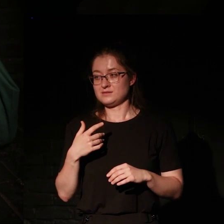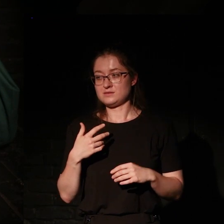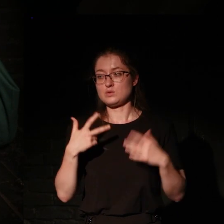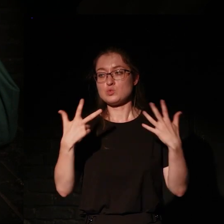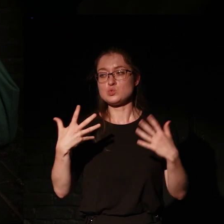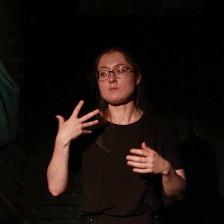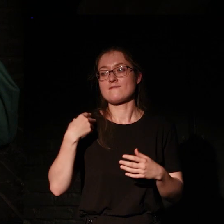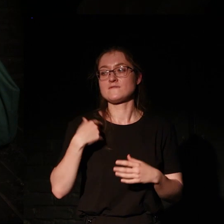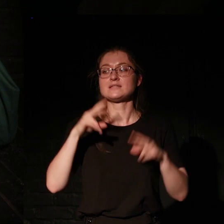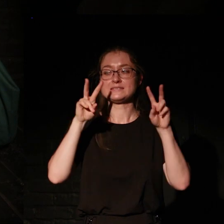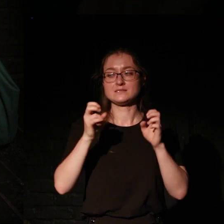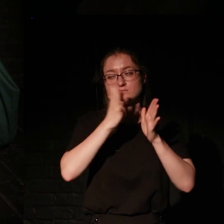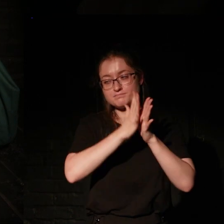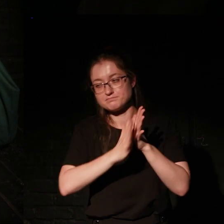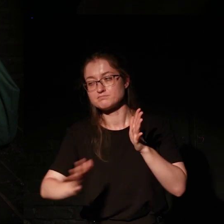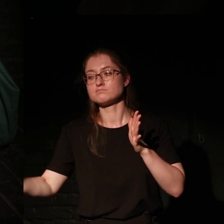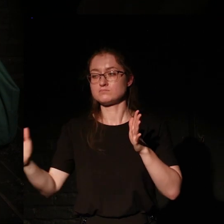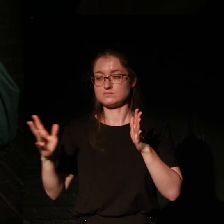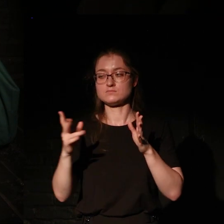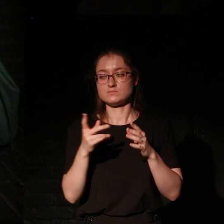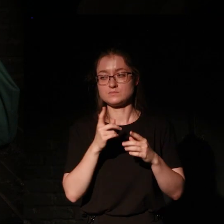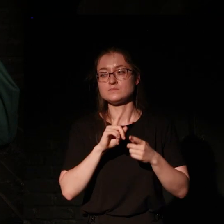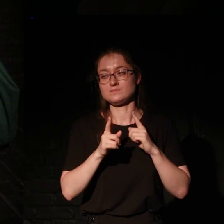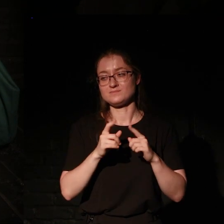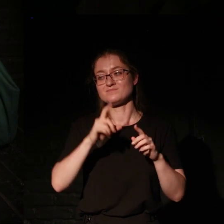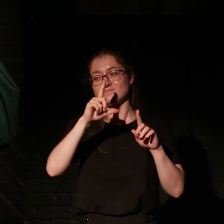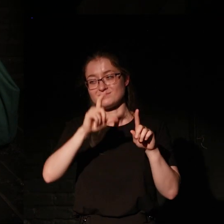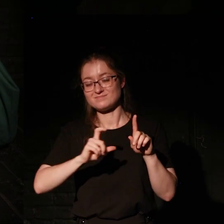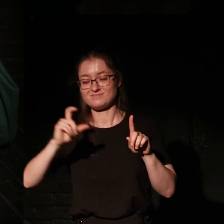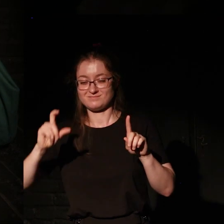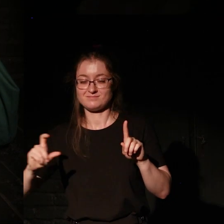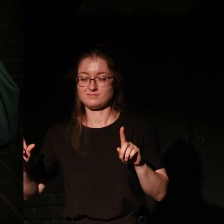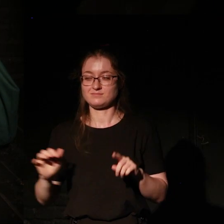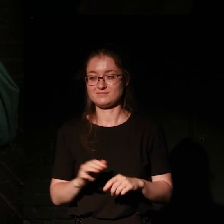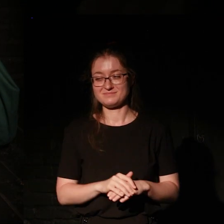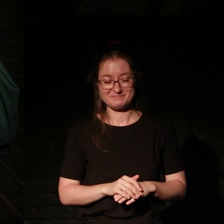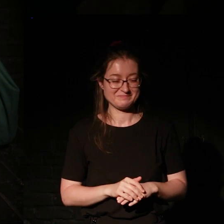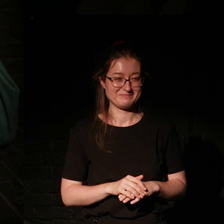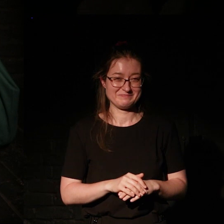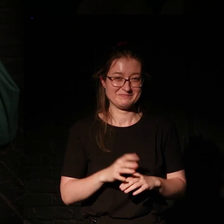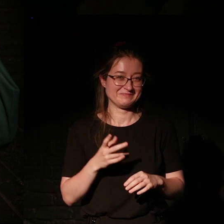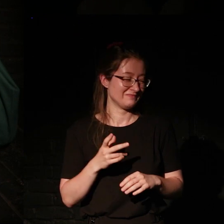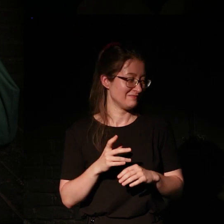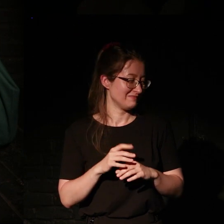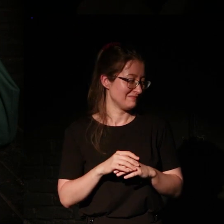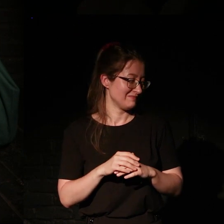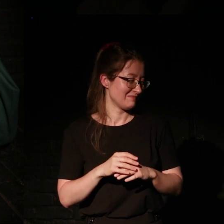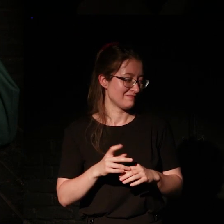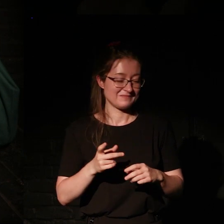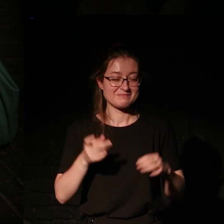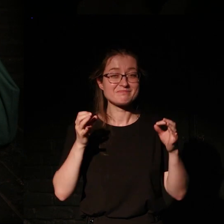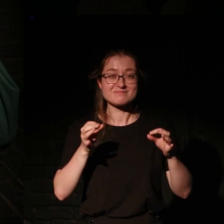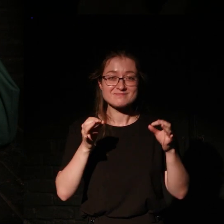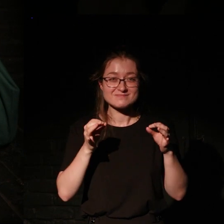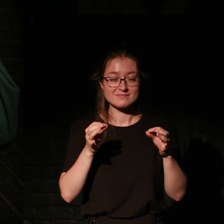ani małych liter, ani przecinków, ani kropek, ani żadnych innych znaków, już nie tylko interpunkcyjnych, ale